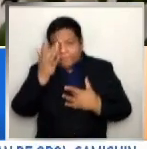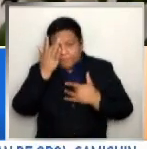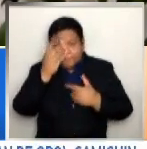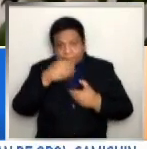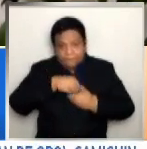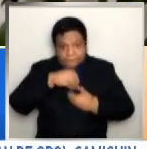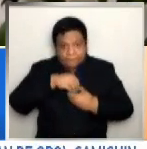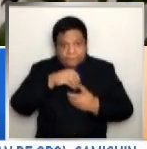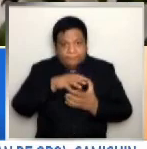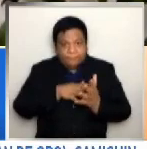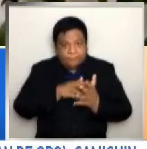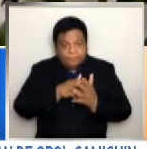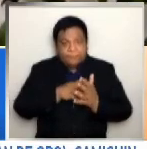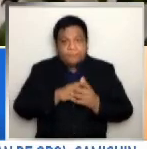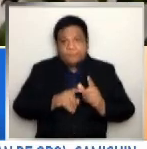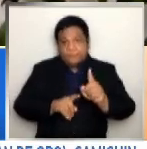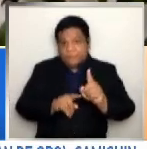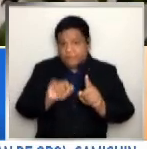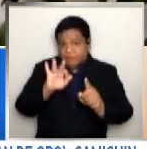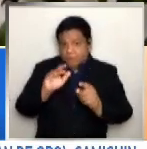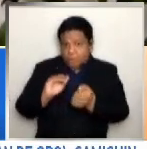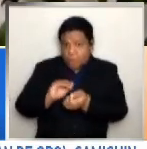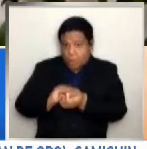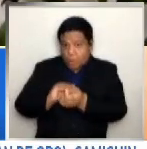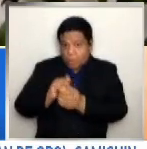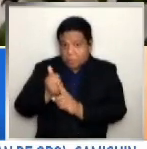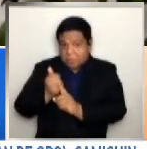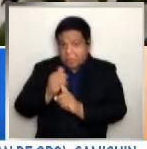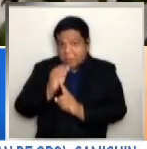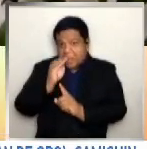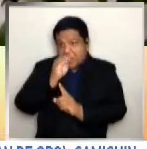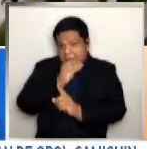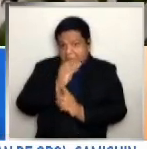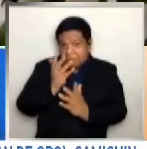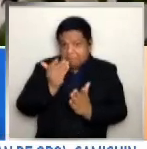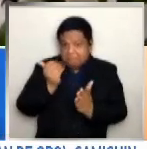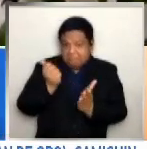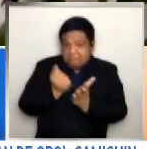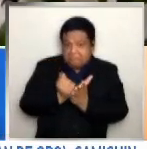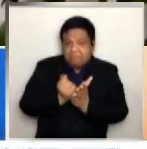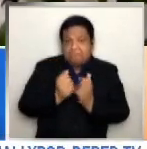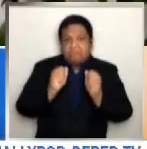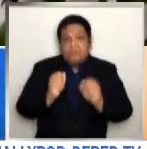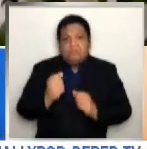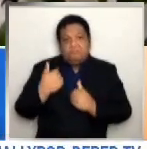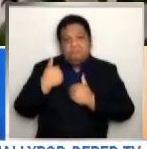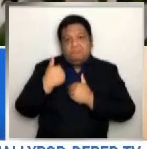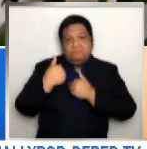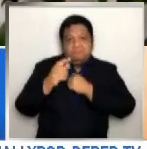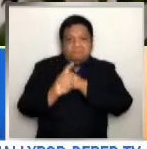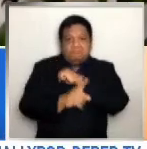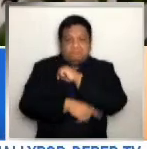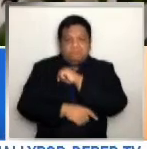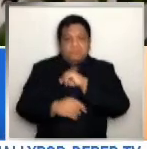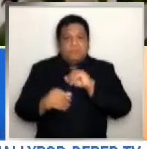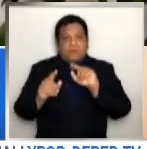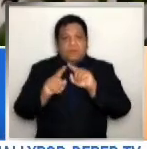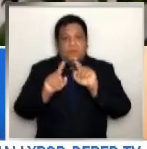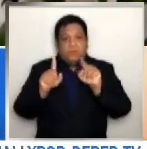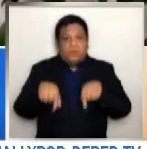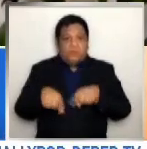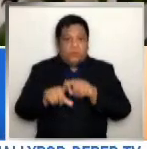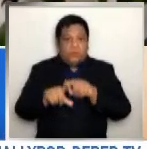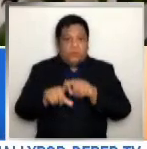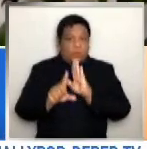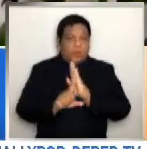yung doktor talagang nagsinungaling din, maaari din siyang liable under that same provision of law at may dagdag na